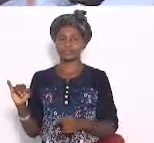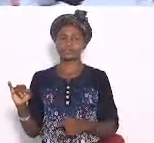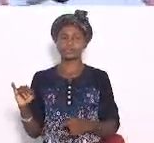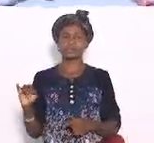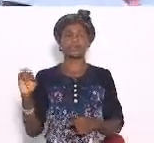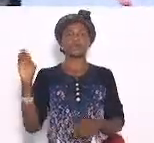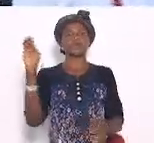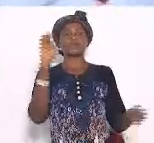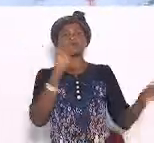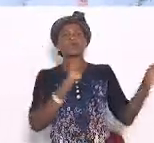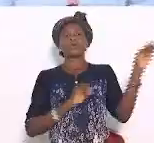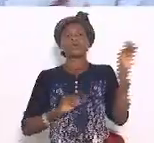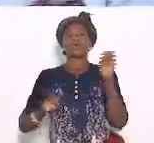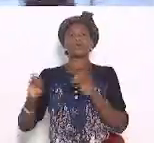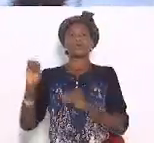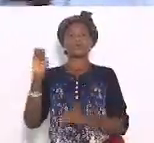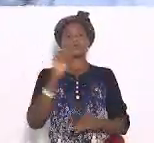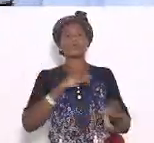M